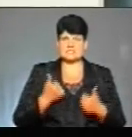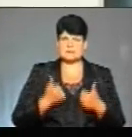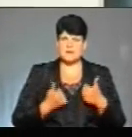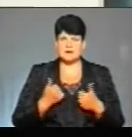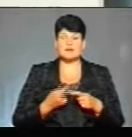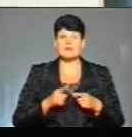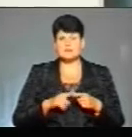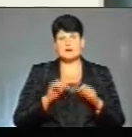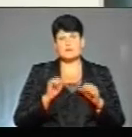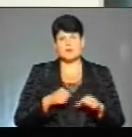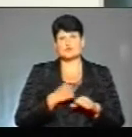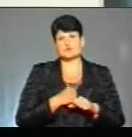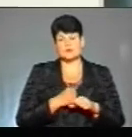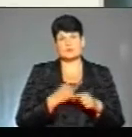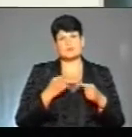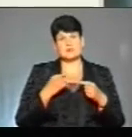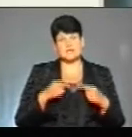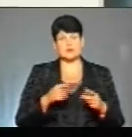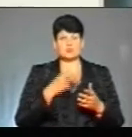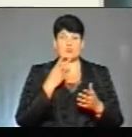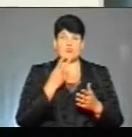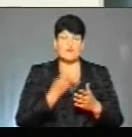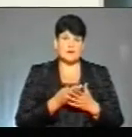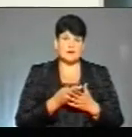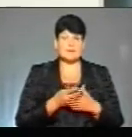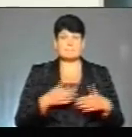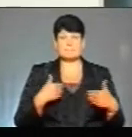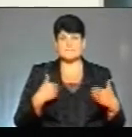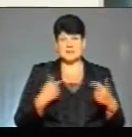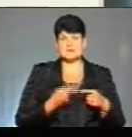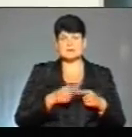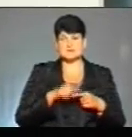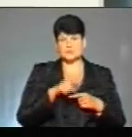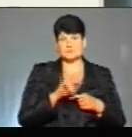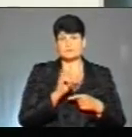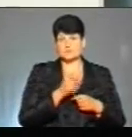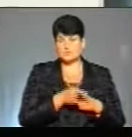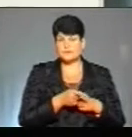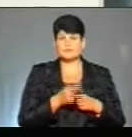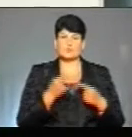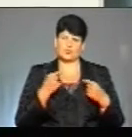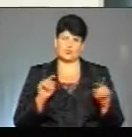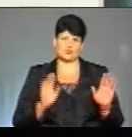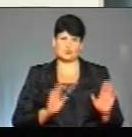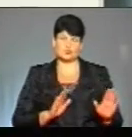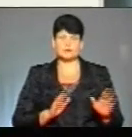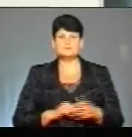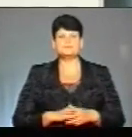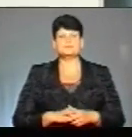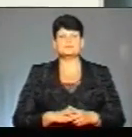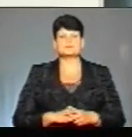змаганнях. Але це можна зробити в зовсім іншому вигляді і привітати цього учня зовсім по-іншому.